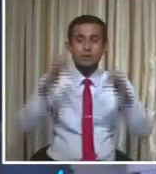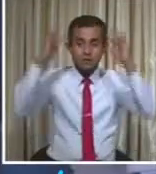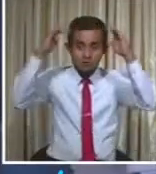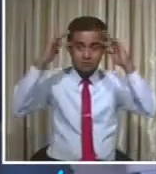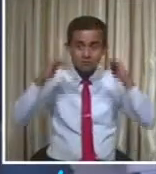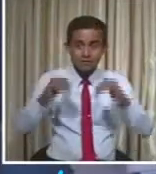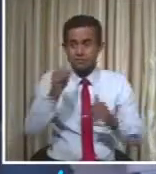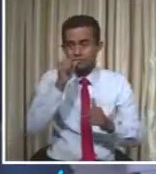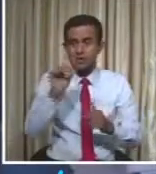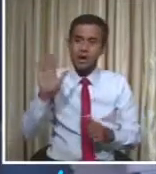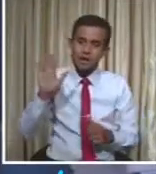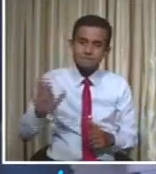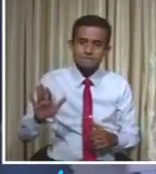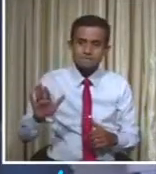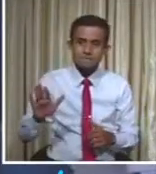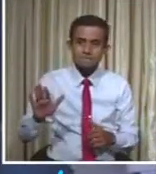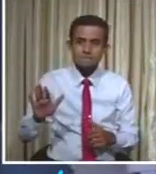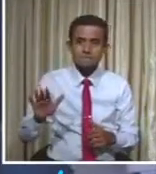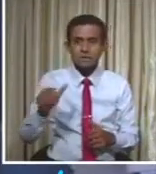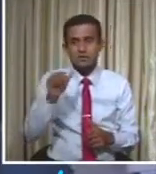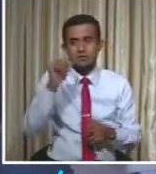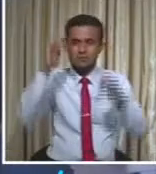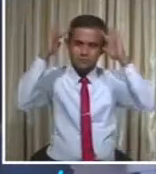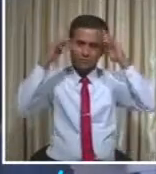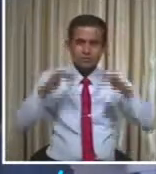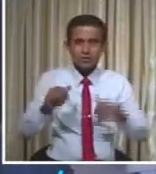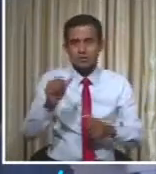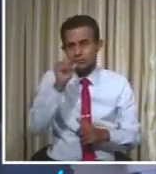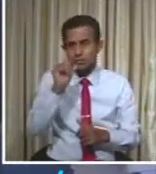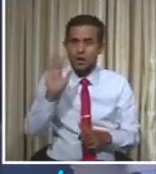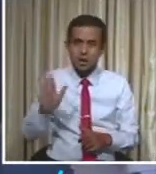කාලෙට වතුර තියෙනවා. වහින කාලෙට කොහොමත් වතුර ගන්න